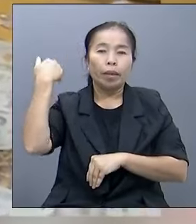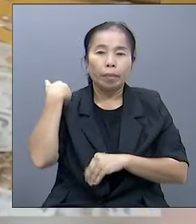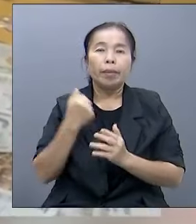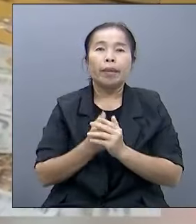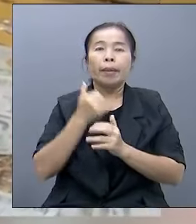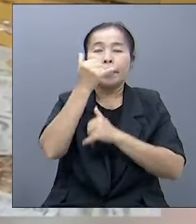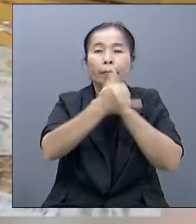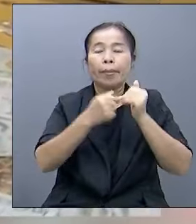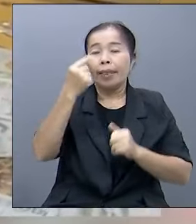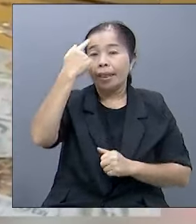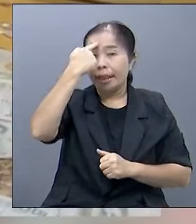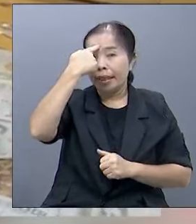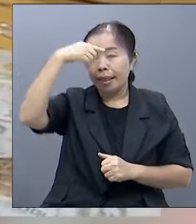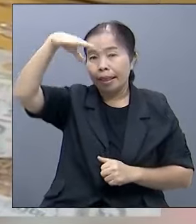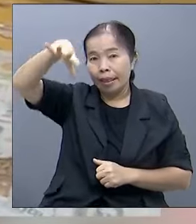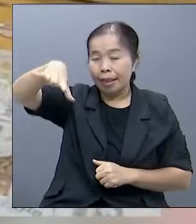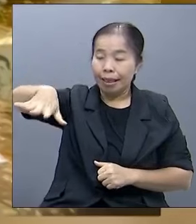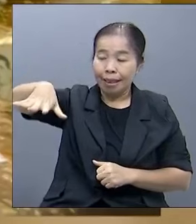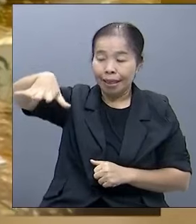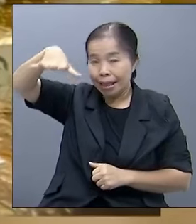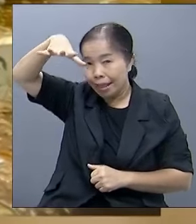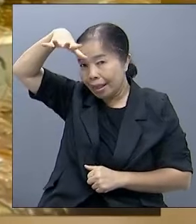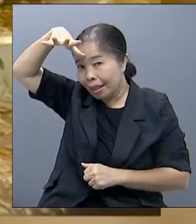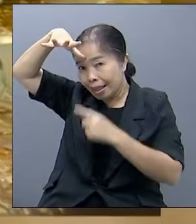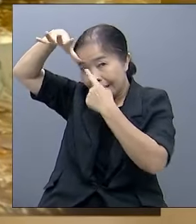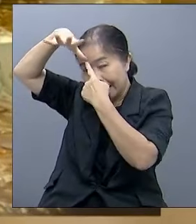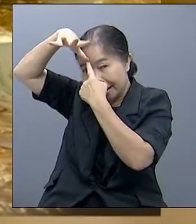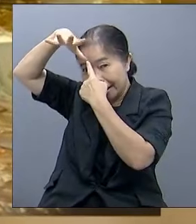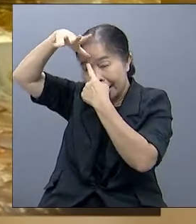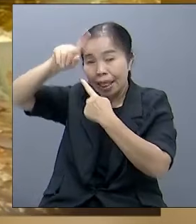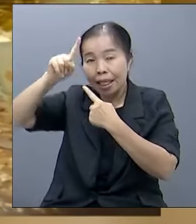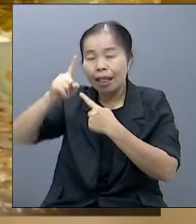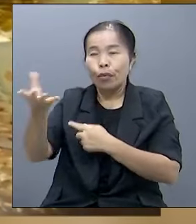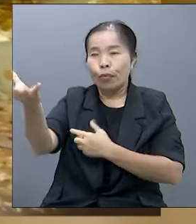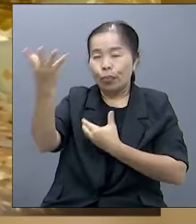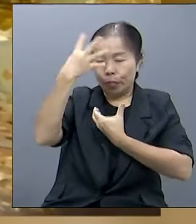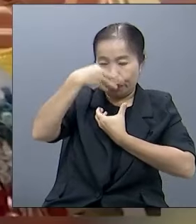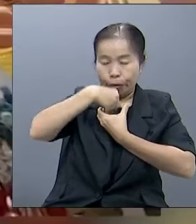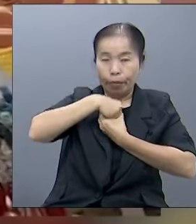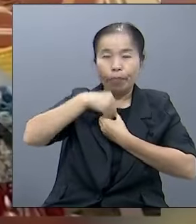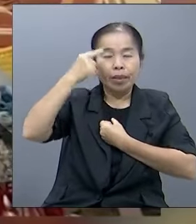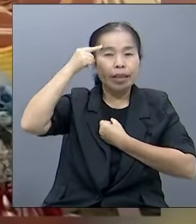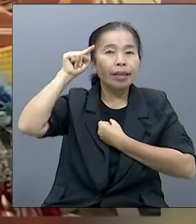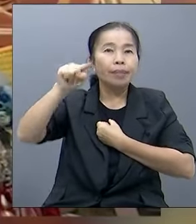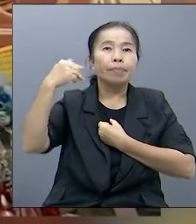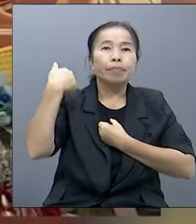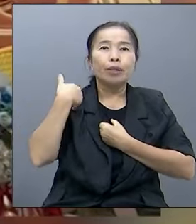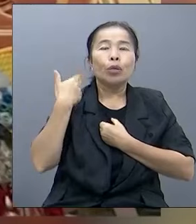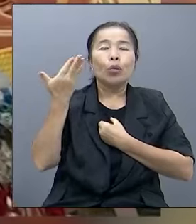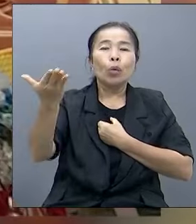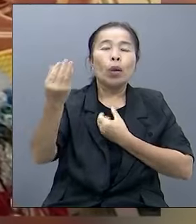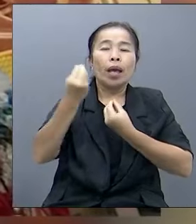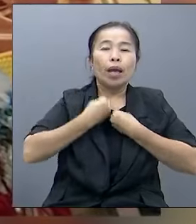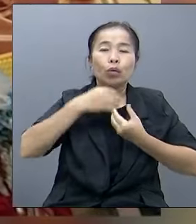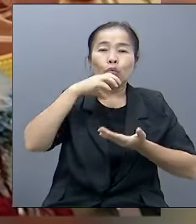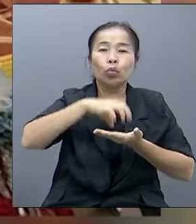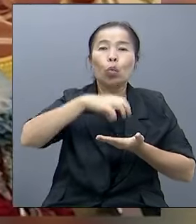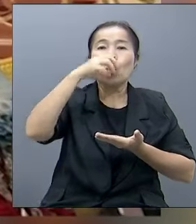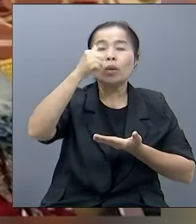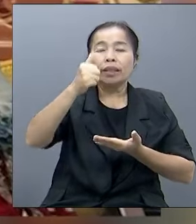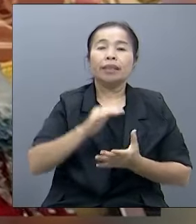ากไปแตะกับนิ้วโป้งขององค์พระก็เป็นกุศโลบายที่จะส่งจิตสื่อถึงองค์หลวงพ่อเพื่อขอพรตามที่ตนเองปรารถนาค่